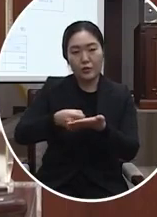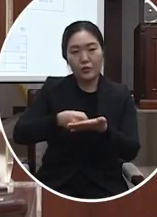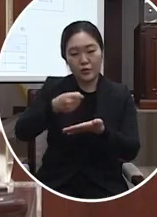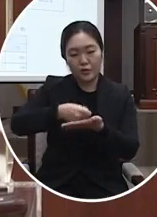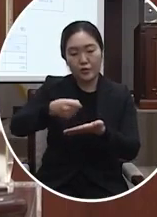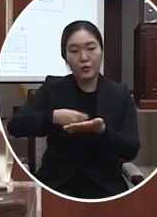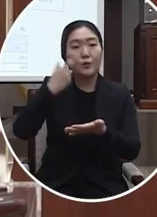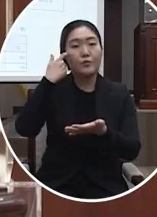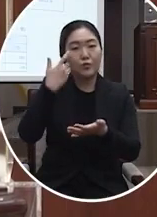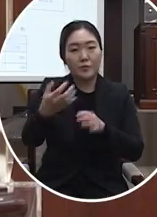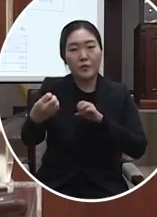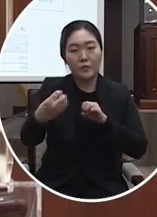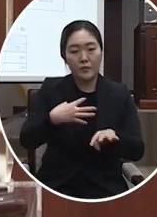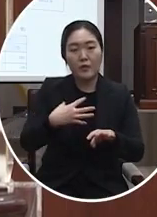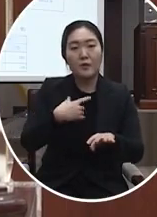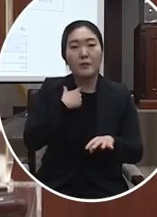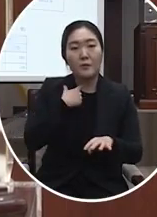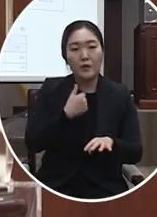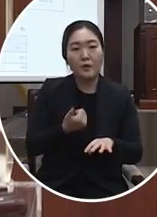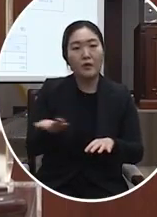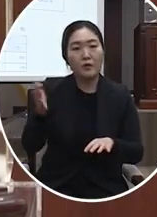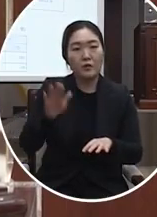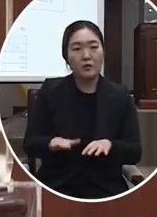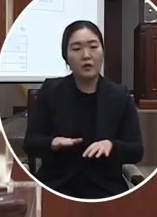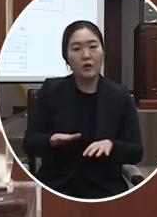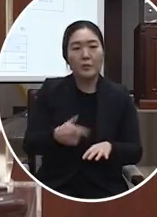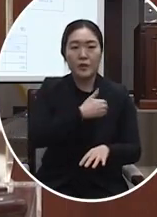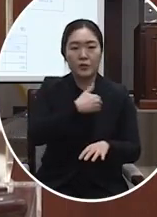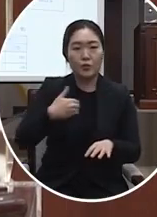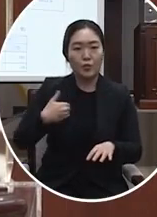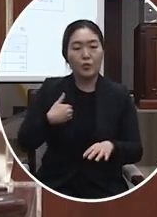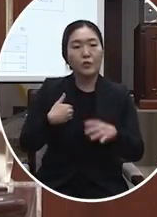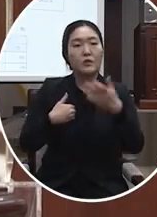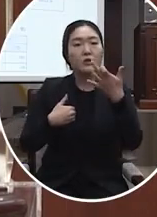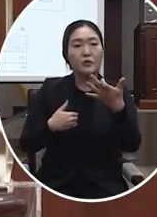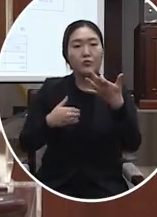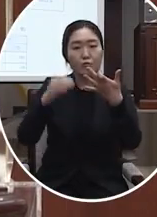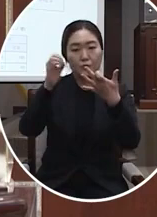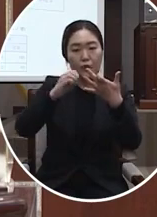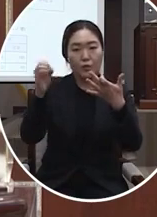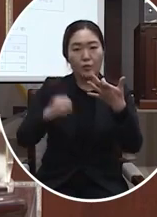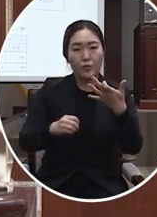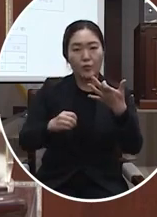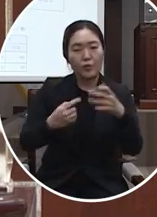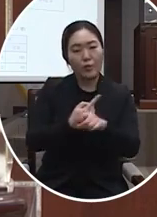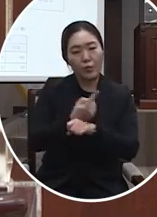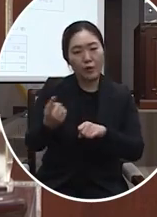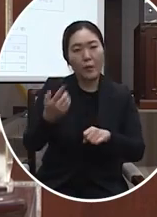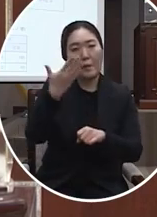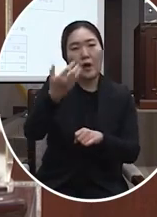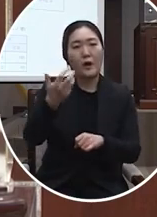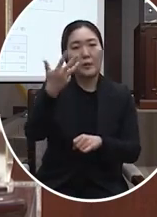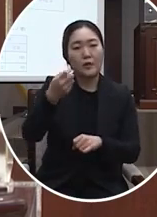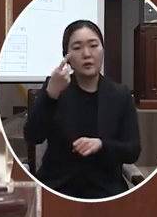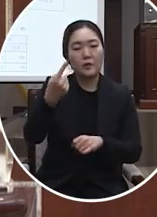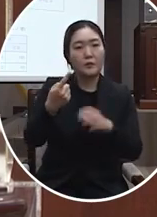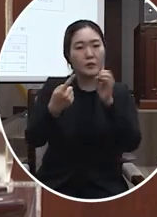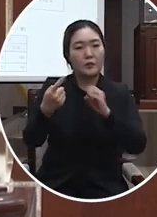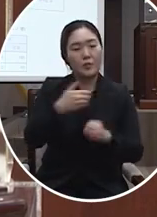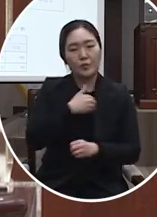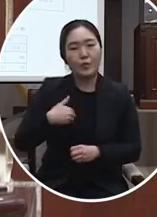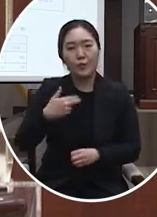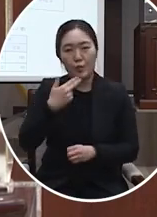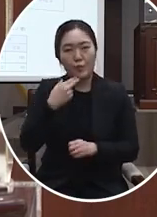조사를 실시했습니다. 조사 결과 시설 이용 만족 19%, 만족하지 않거나 보통이다